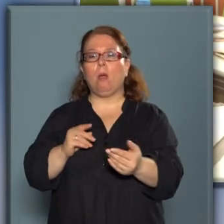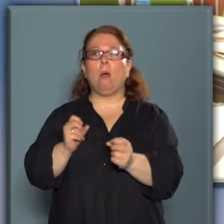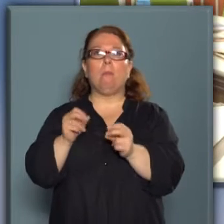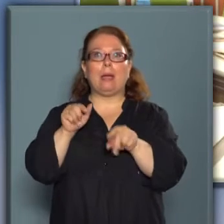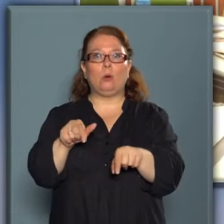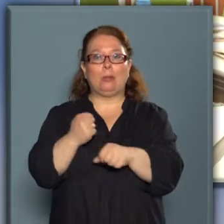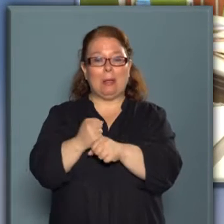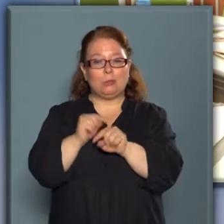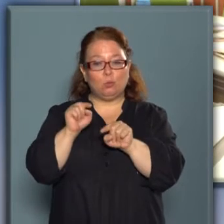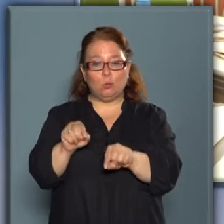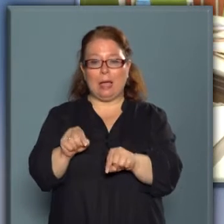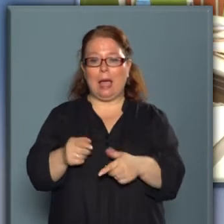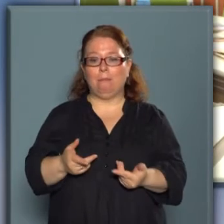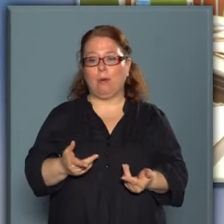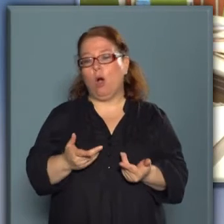belekerültem ebbe a munkába,